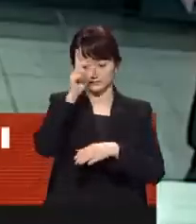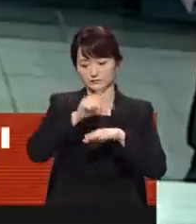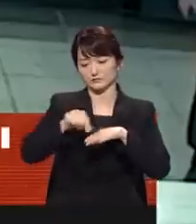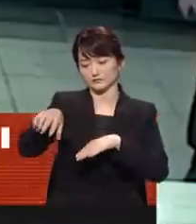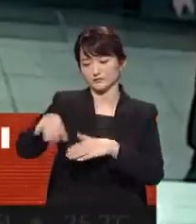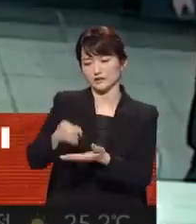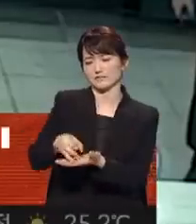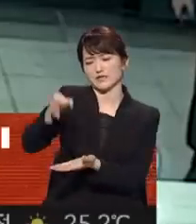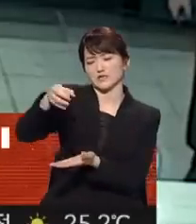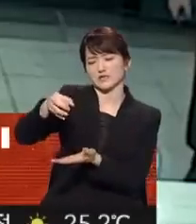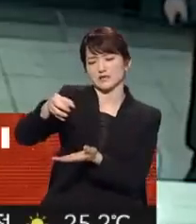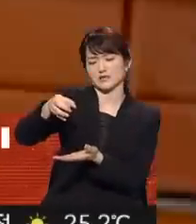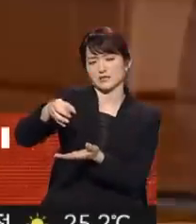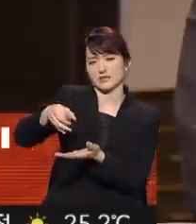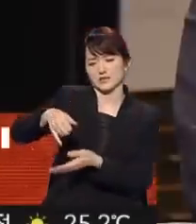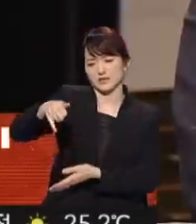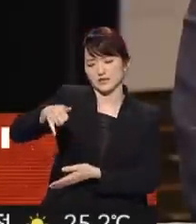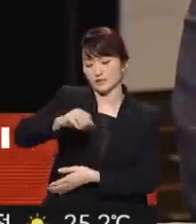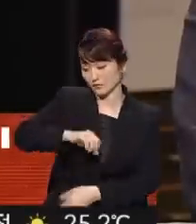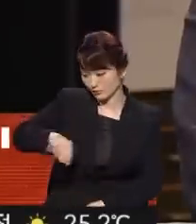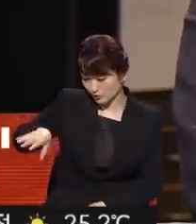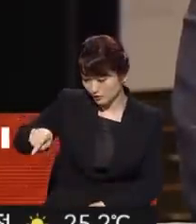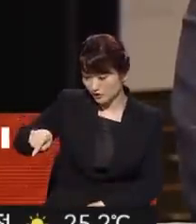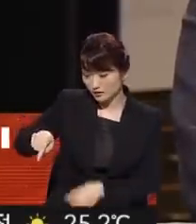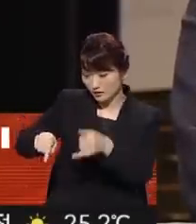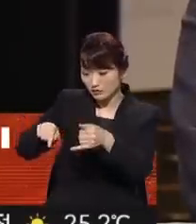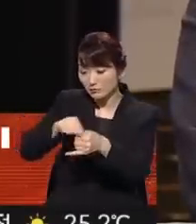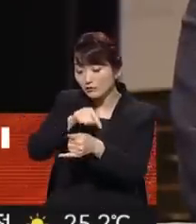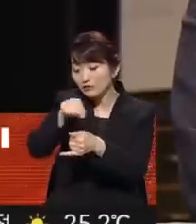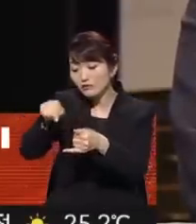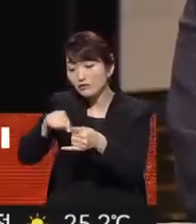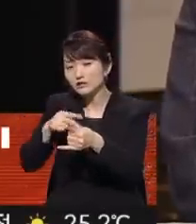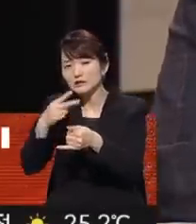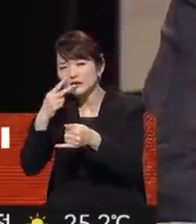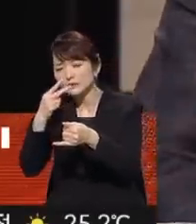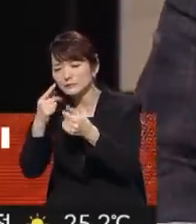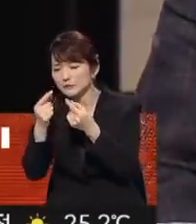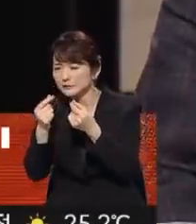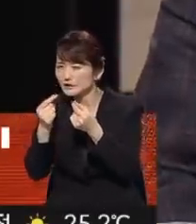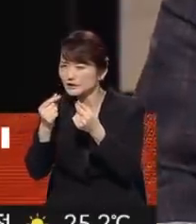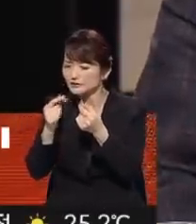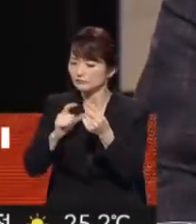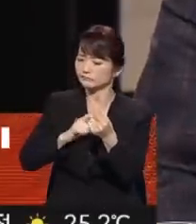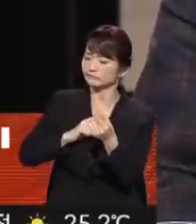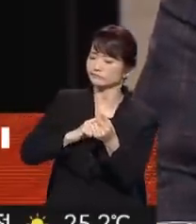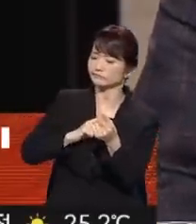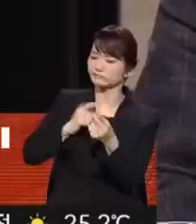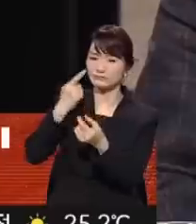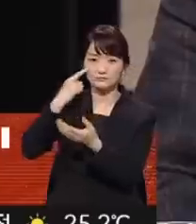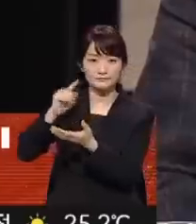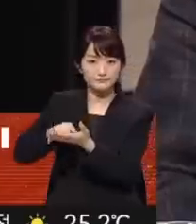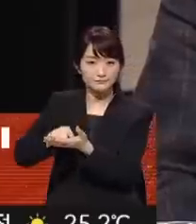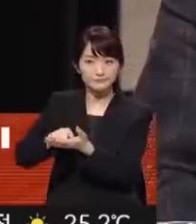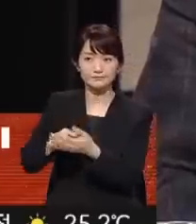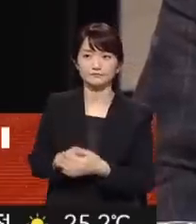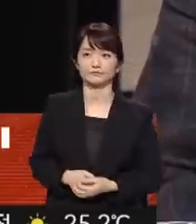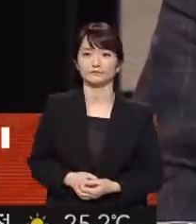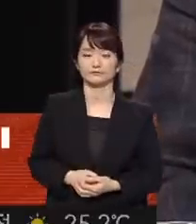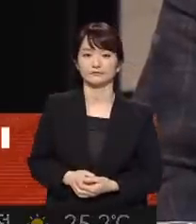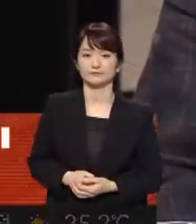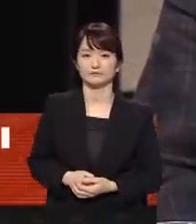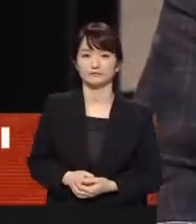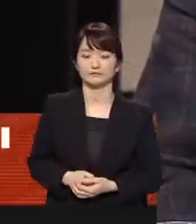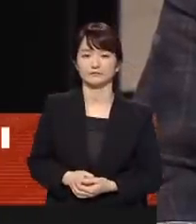접수가 됐습니다. 그런데 이 가방 안을 보니까 이 담배 형태의 뭔가 수상한 물건이 들어있었던 겁니다. 경찰이 가방 안에